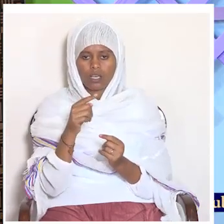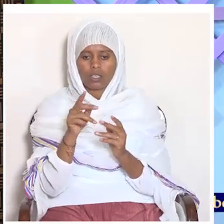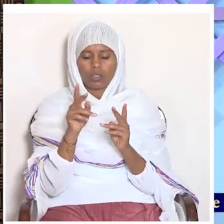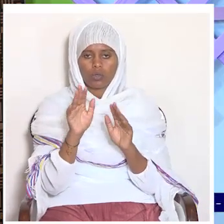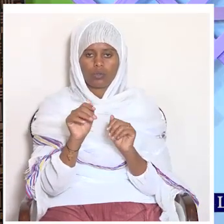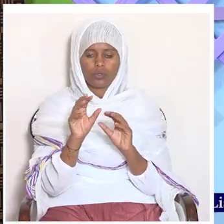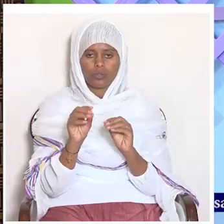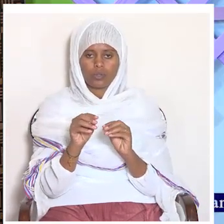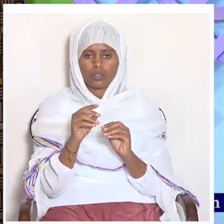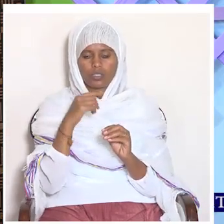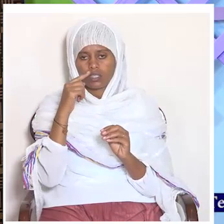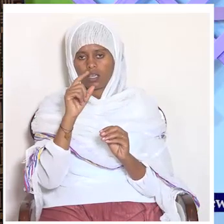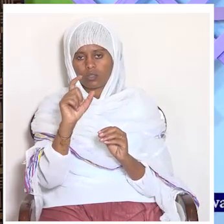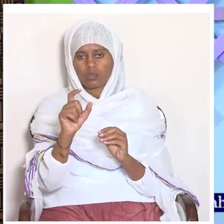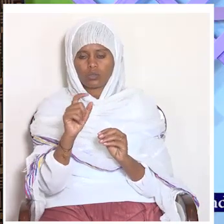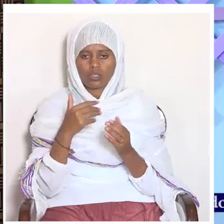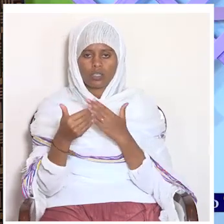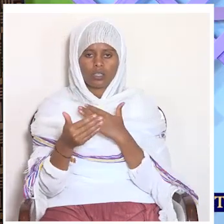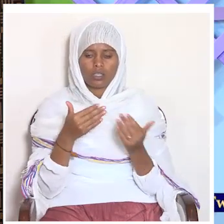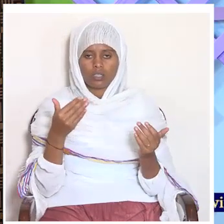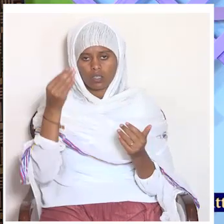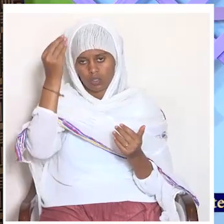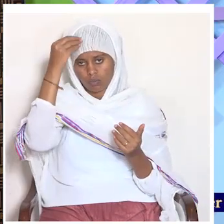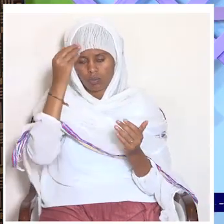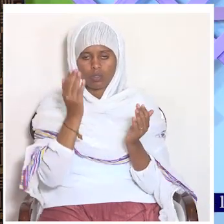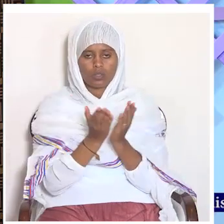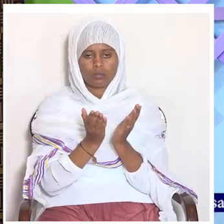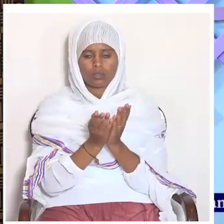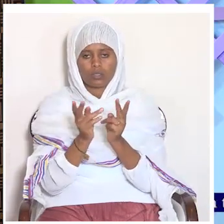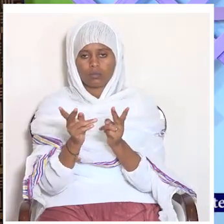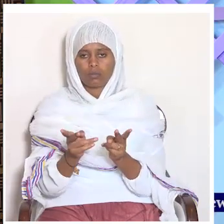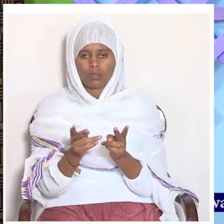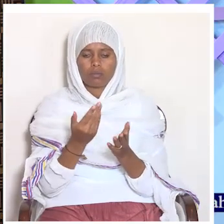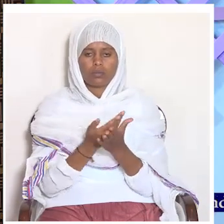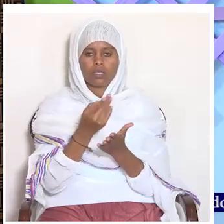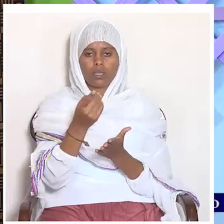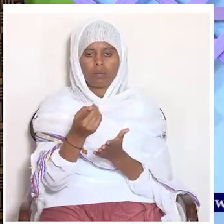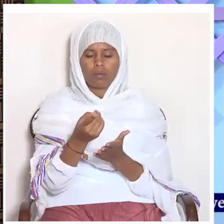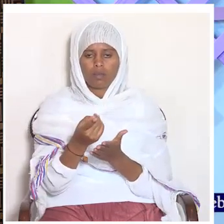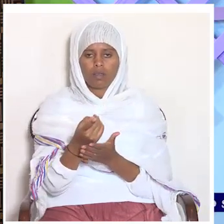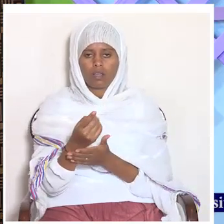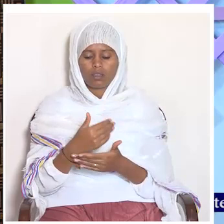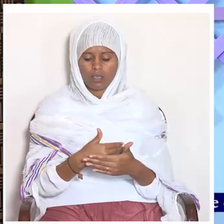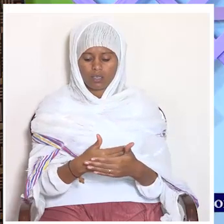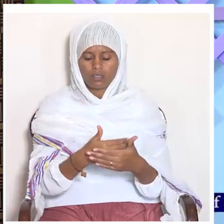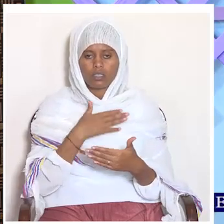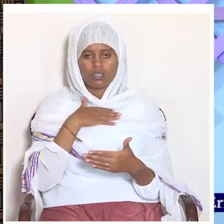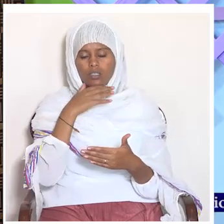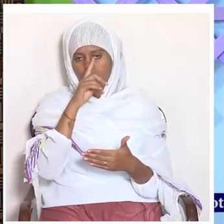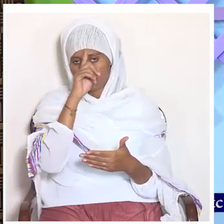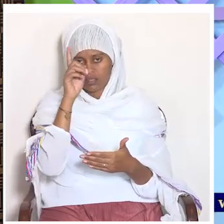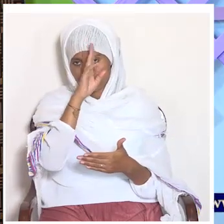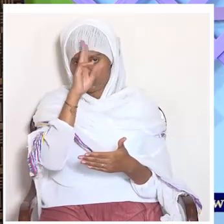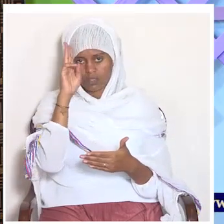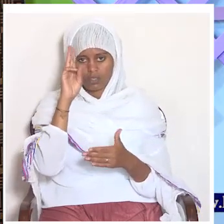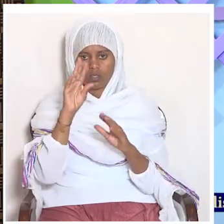እዚ ክኸውን እዩ። በዚ ሃይለ ቃል እዚ ጌርና እንመሃሮ ትምህርቲ ድማ ብዛዕባ ኣፀናንሳ ናይ